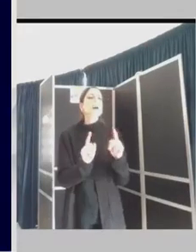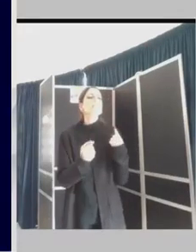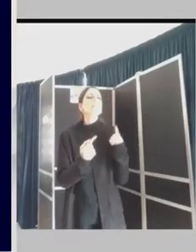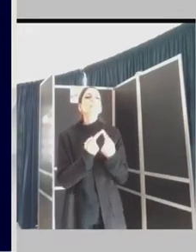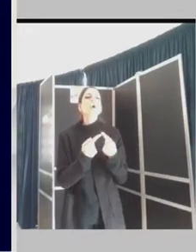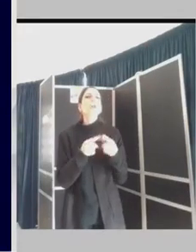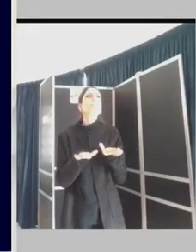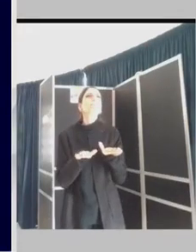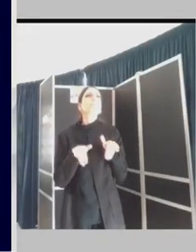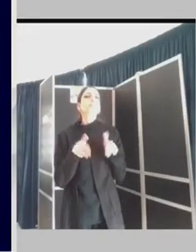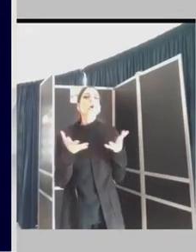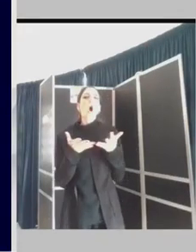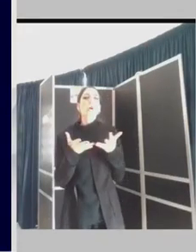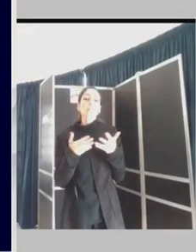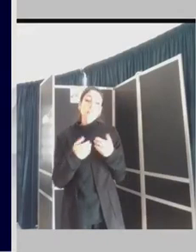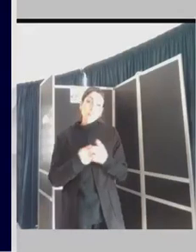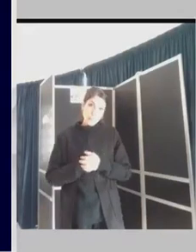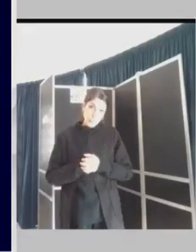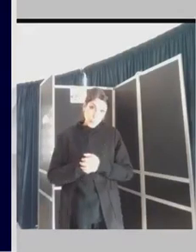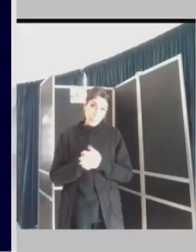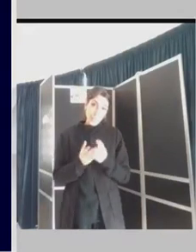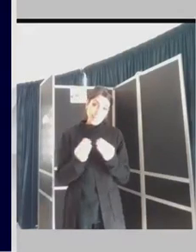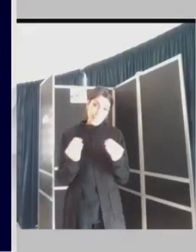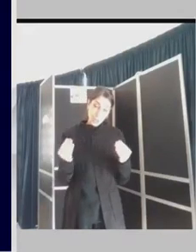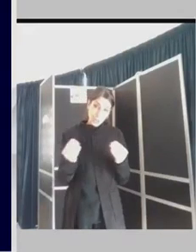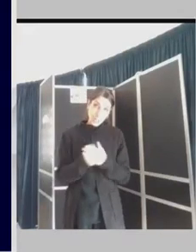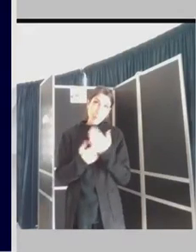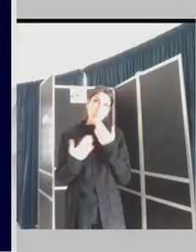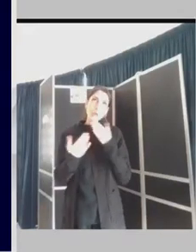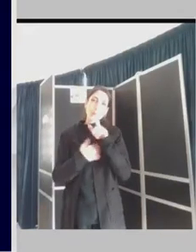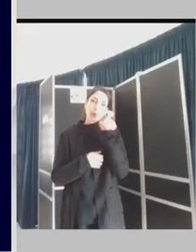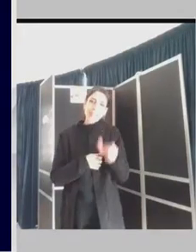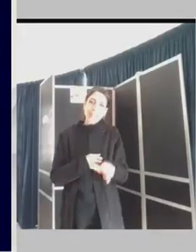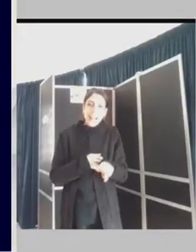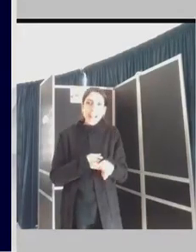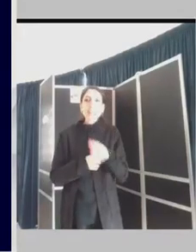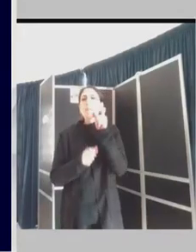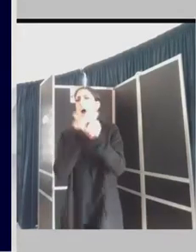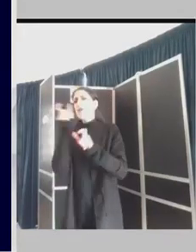paese nel quale le parole sono sempre molte, i fatti sono sempre molti meno.